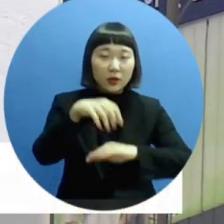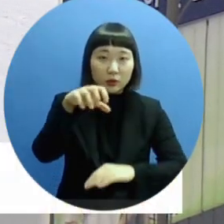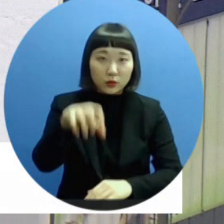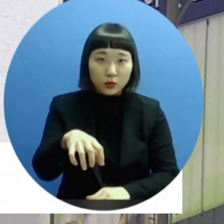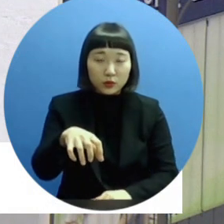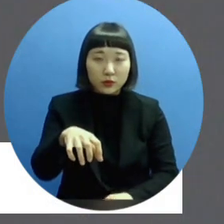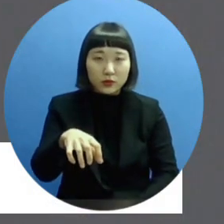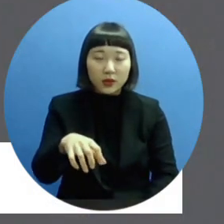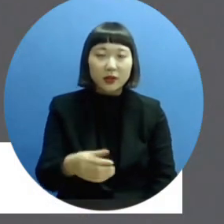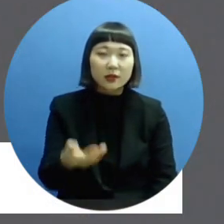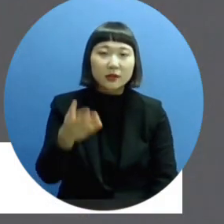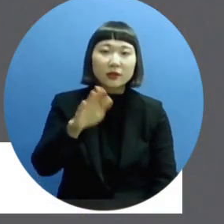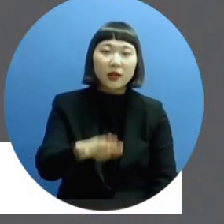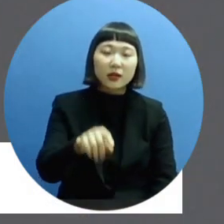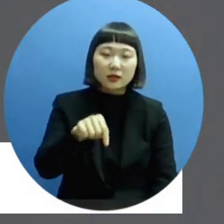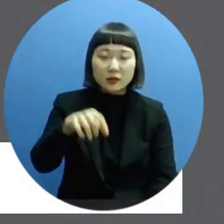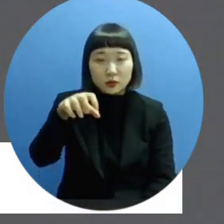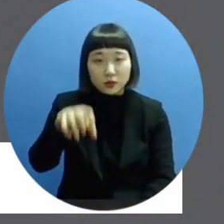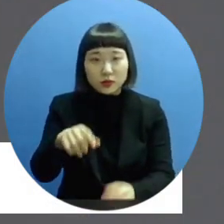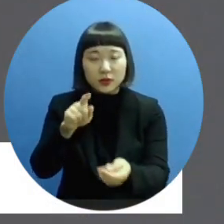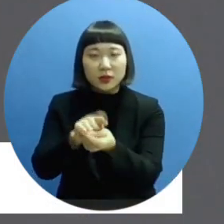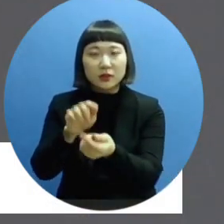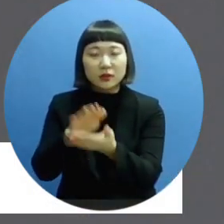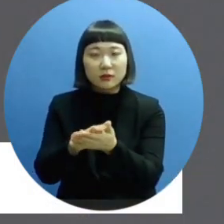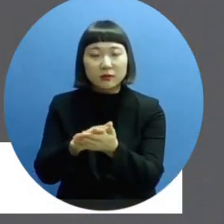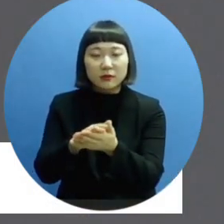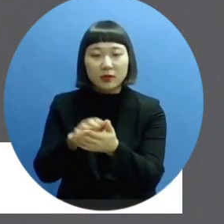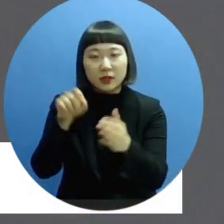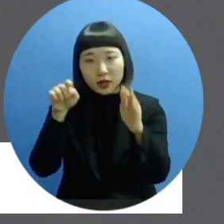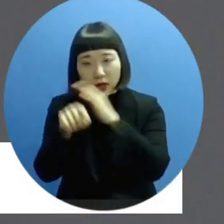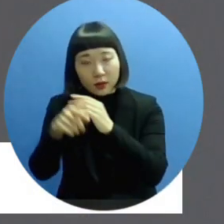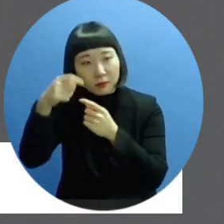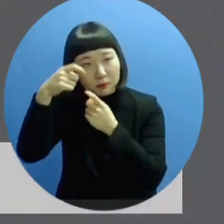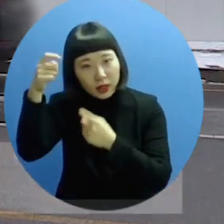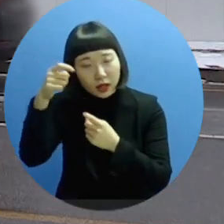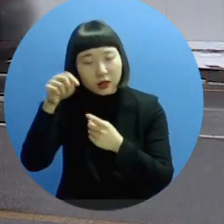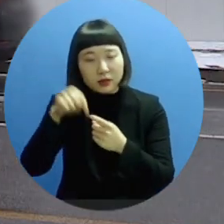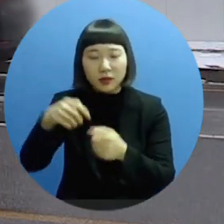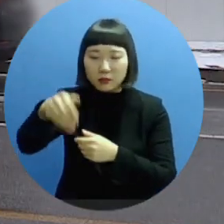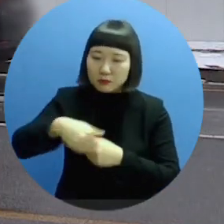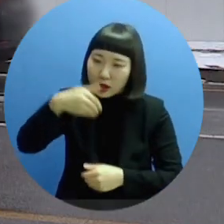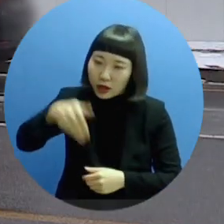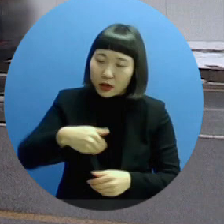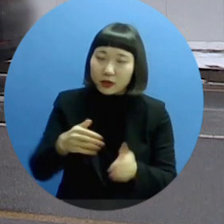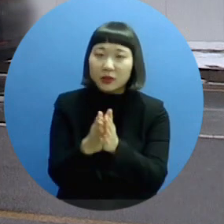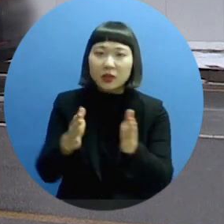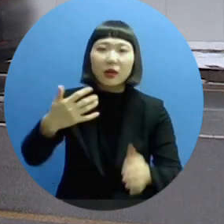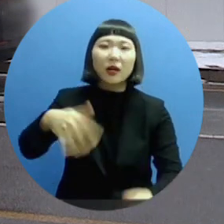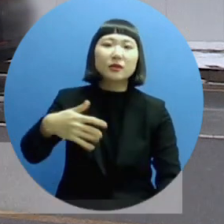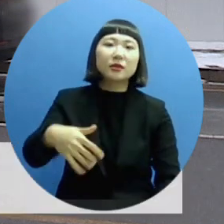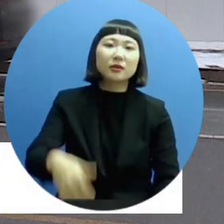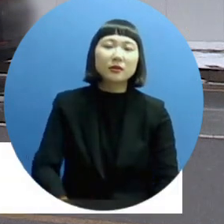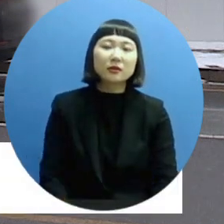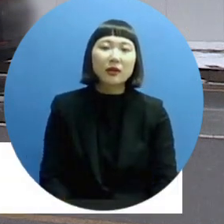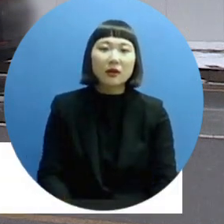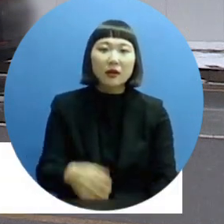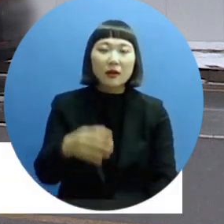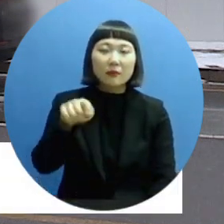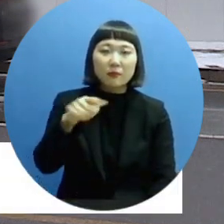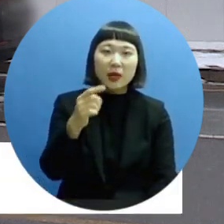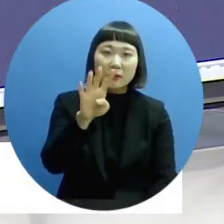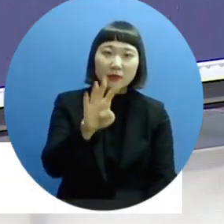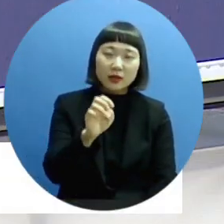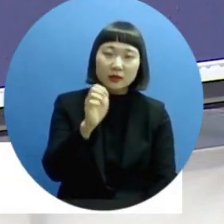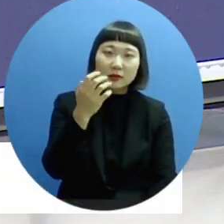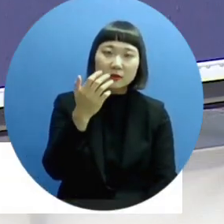지났는데도 현장에는 아파트 기초공사 등 착공 모습이 보이지 않습니다. 144가구를 공급하는 이 아파트는 본청약